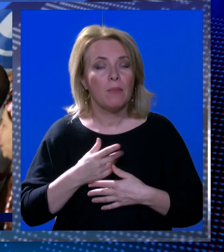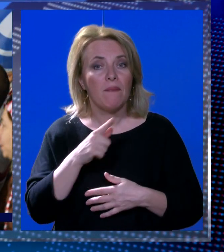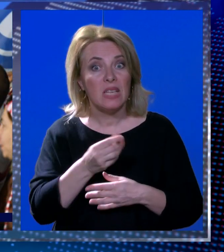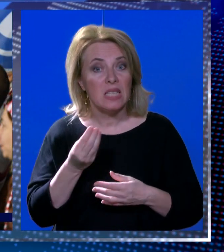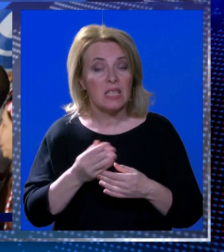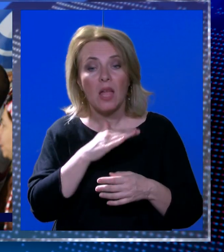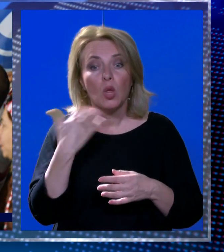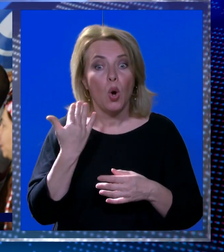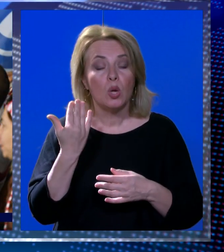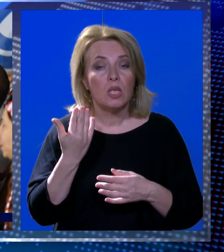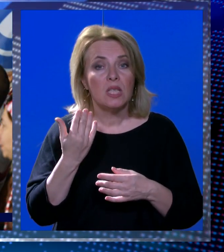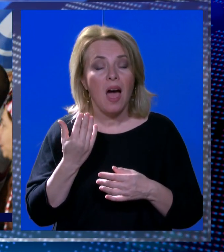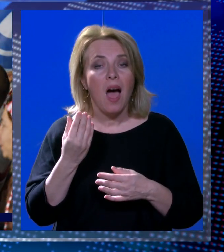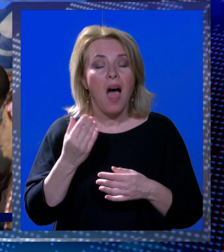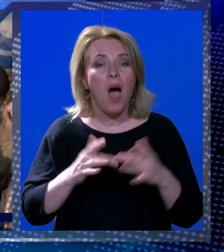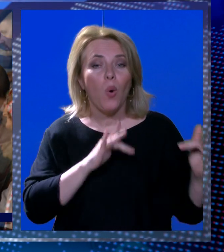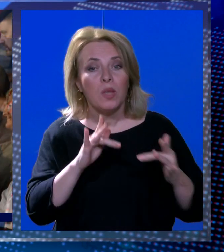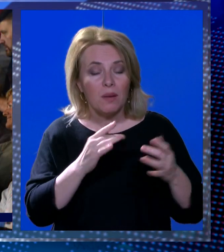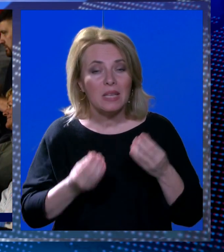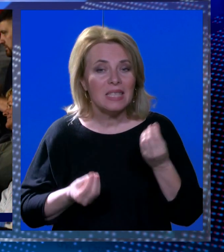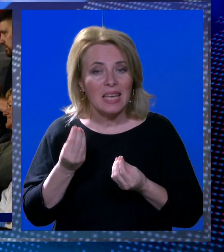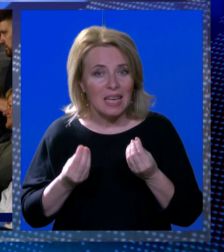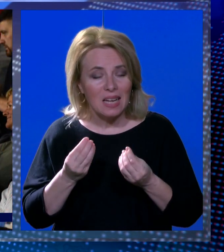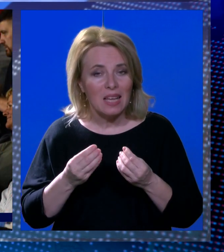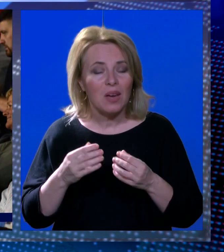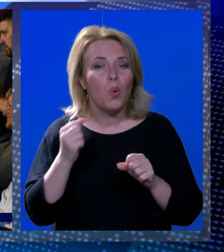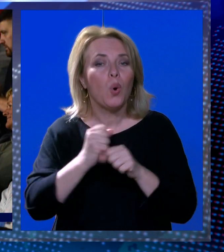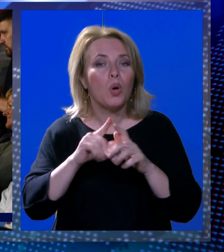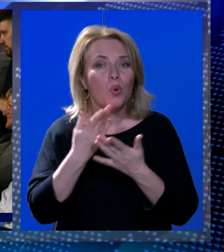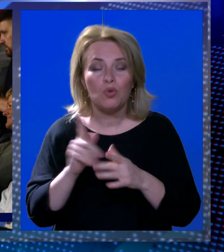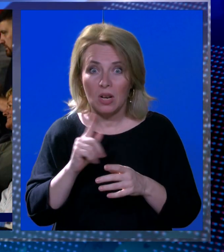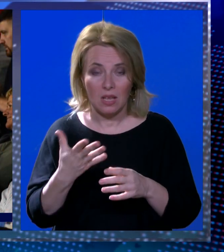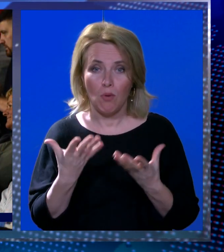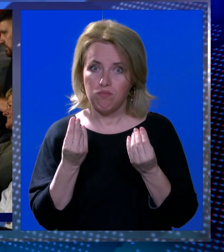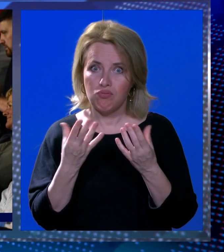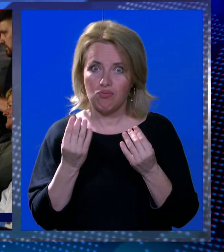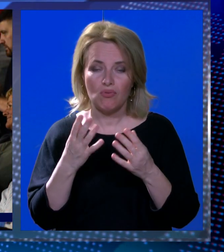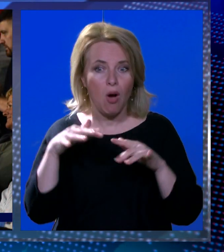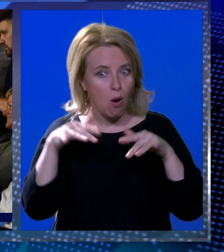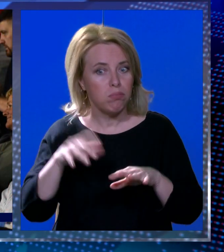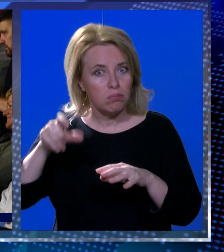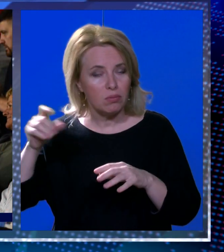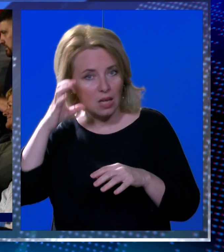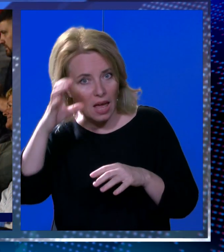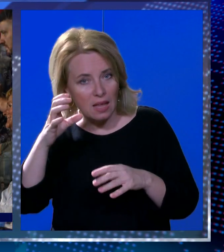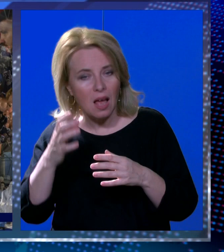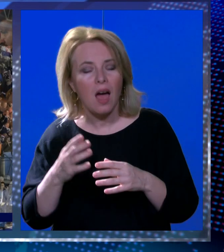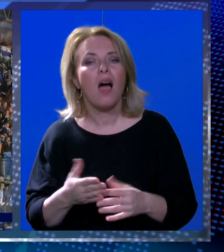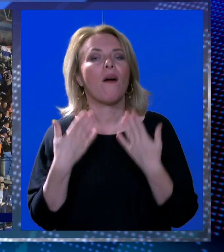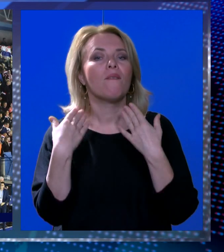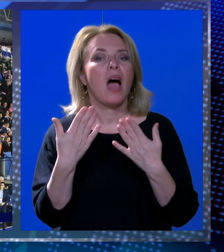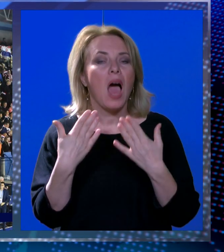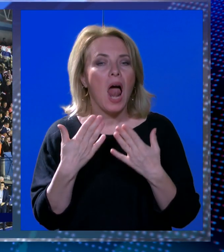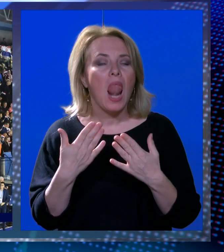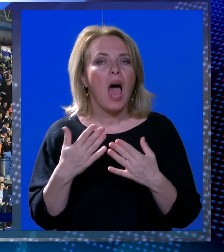ste dosta utakmica u Gružu, ali pred ovoliko publike ne baš. Baš i ne, bilo je predivno sva 3 dana. Hvala